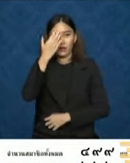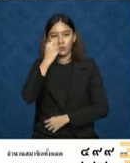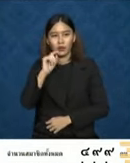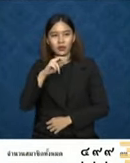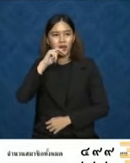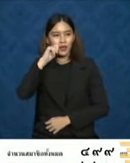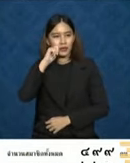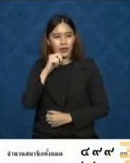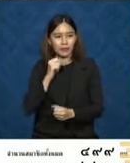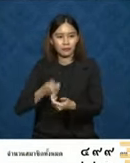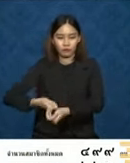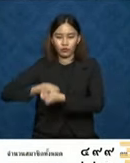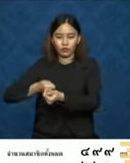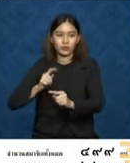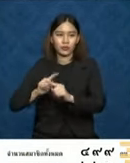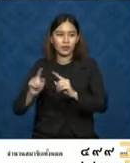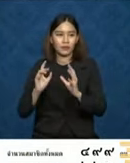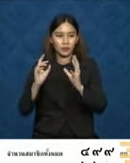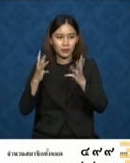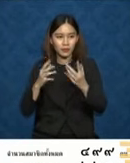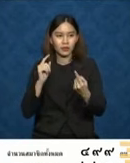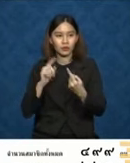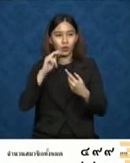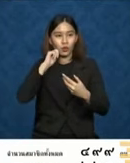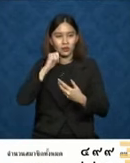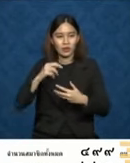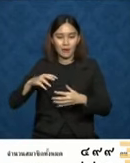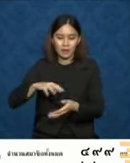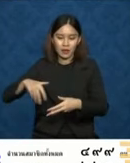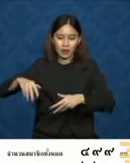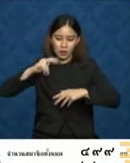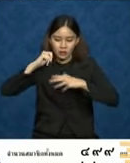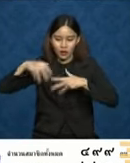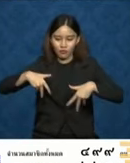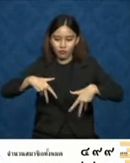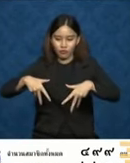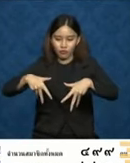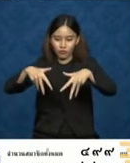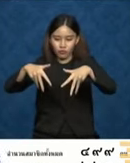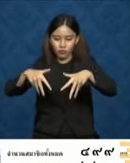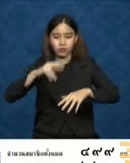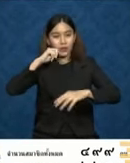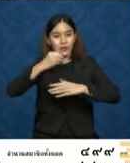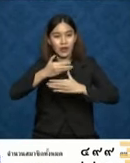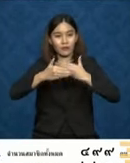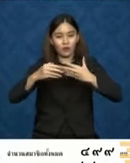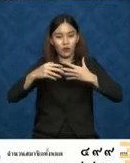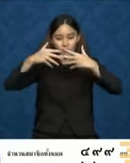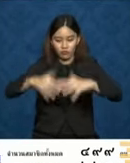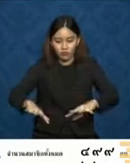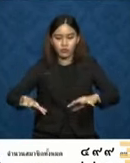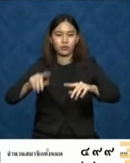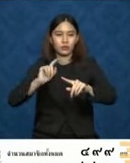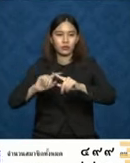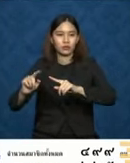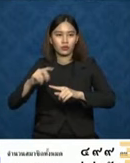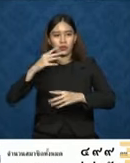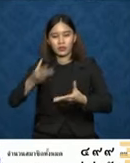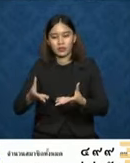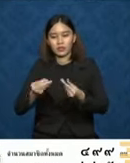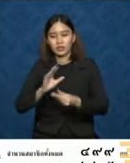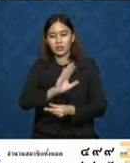แคนน้ำทำการเกษตรนะคะอีกทั้งกระแสน้ำที่เปลี่ยนเส้นทางจากการชำรุดของฝ่ายนี้ได้กัดเซาะรุกล้ำที่